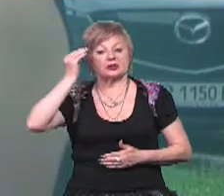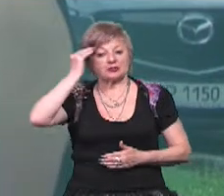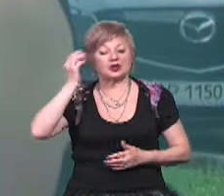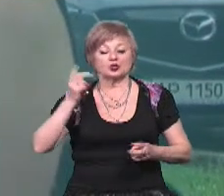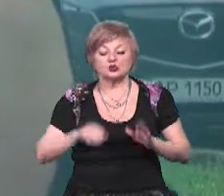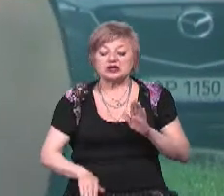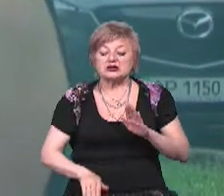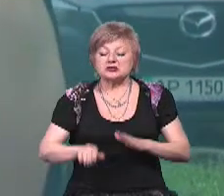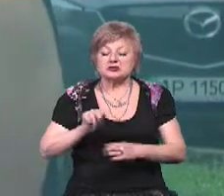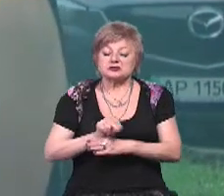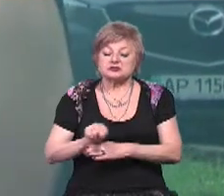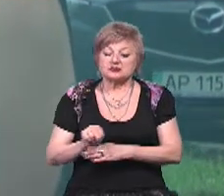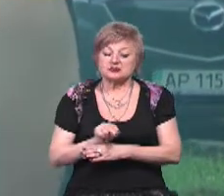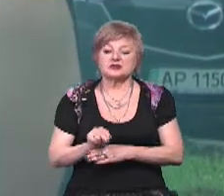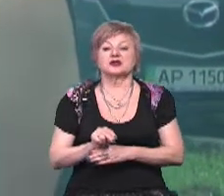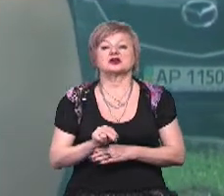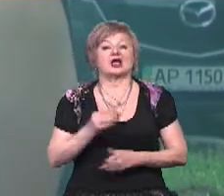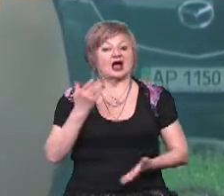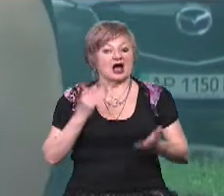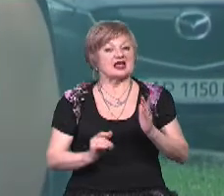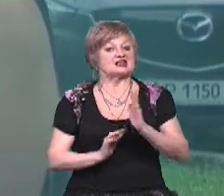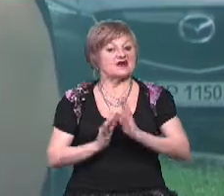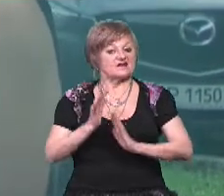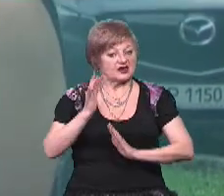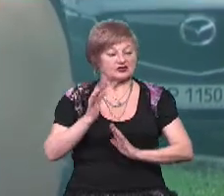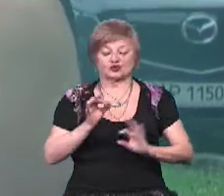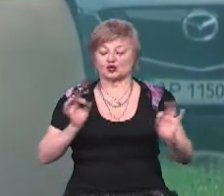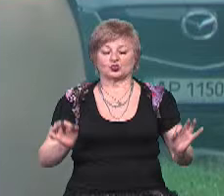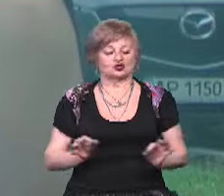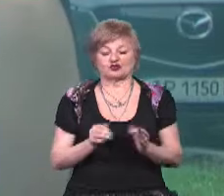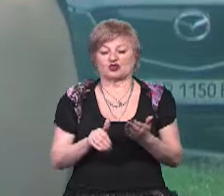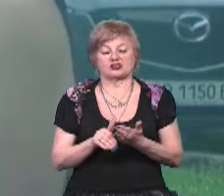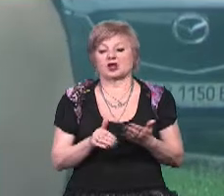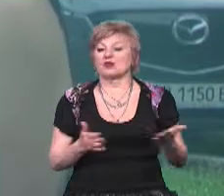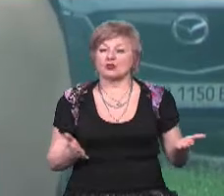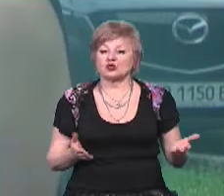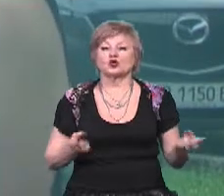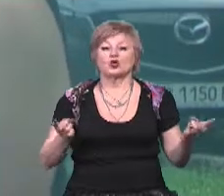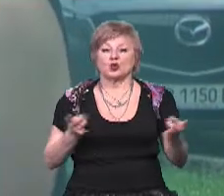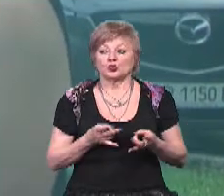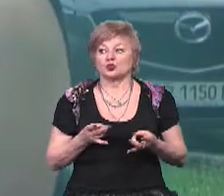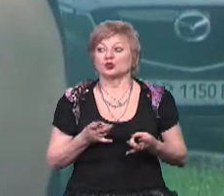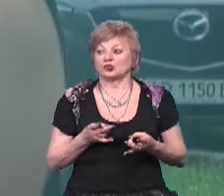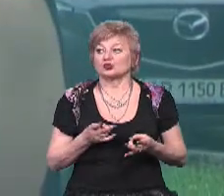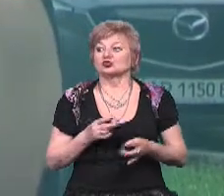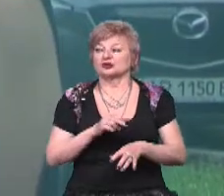дитинства виховувати людей. Але якщо вони вже виросли, то вже нічого не допоможе. Треба залучати